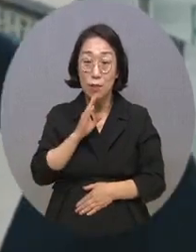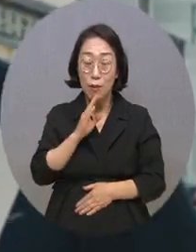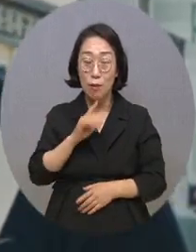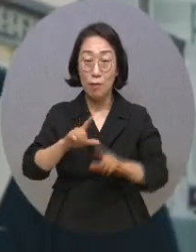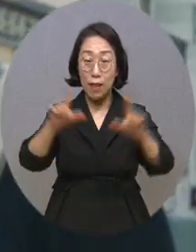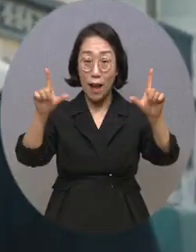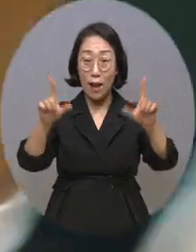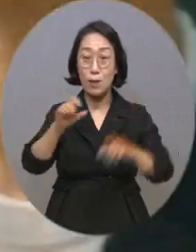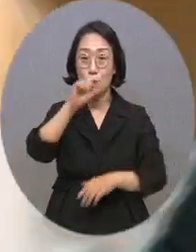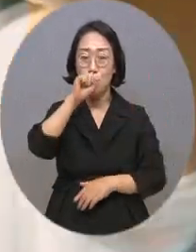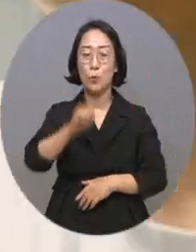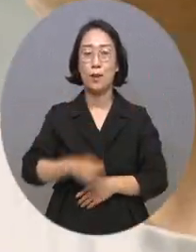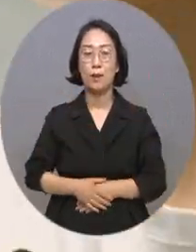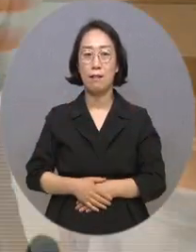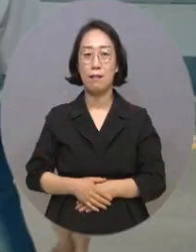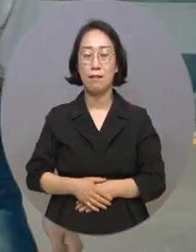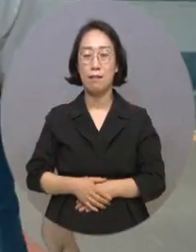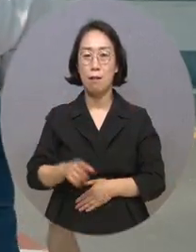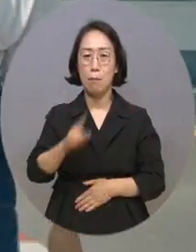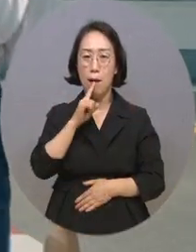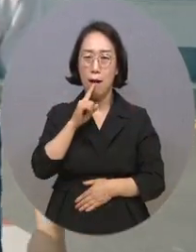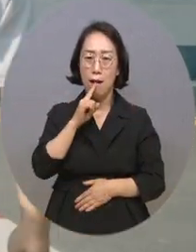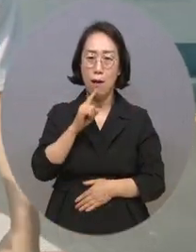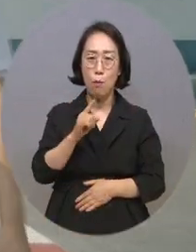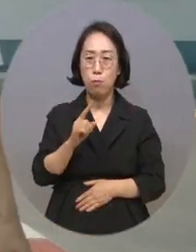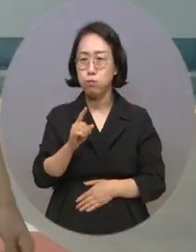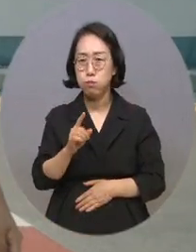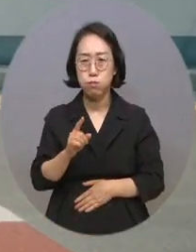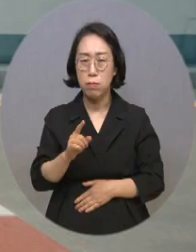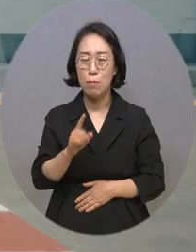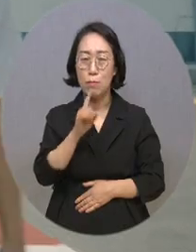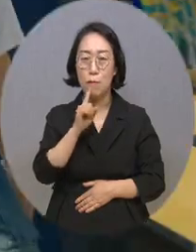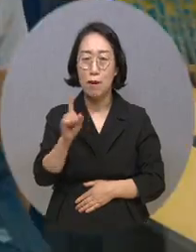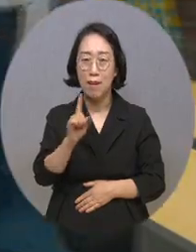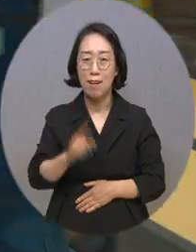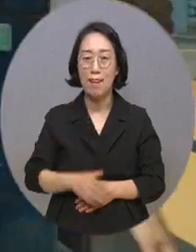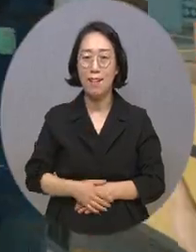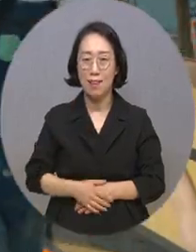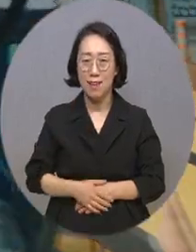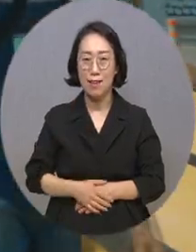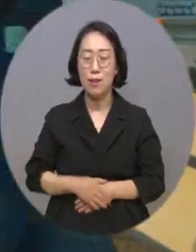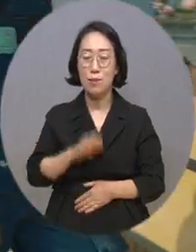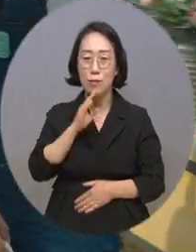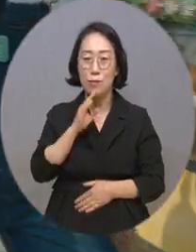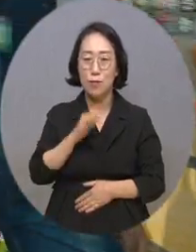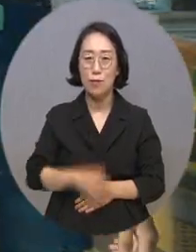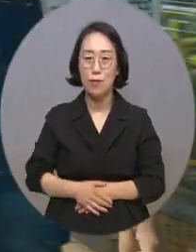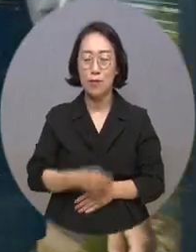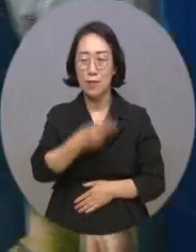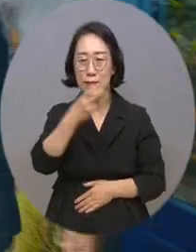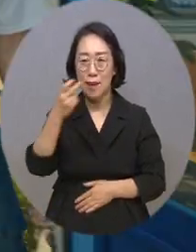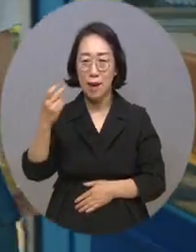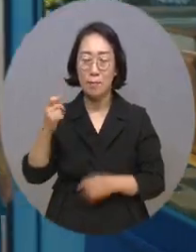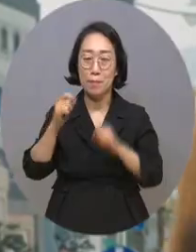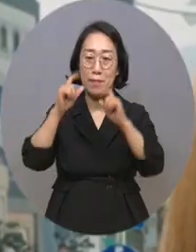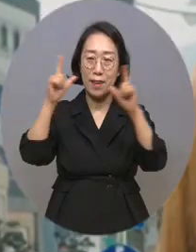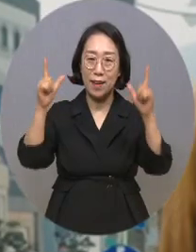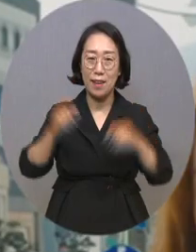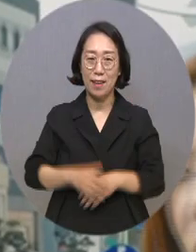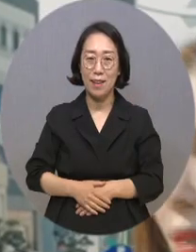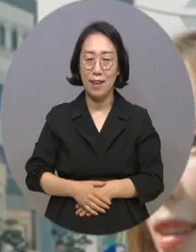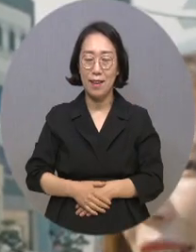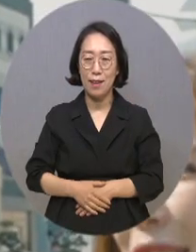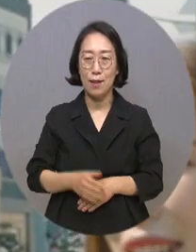오늘 와, 너무 절로? 좋고. 왜 이렇게 흥설수설하세요? 아, 네, 아니에요. 잠이 잘 깨가지고. 아니. 자, 장원주 씨 질문하겠습니다. 언제까지 이렇게 늦잠 자고 늦잠 부리면서